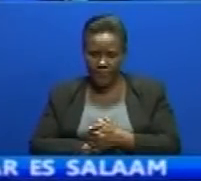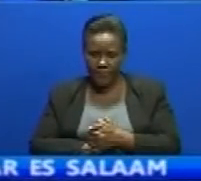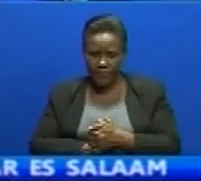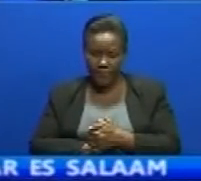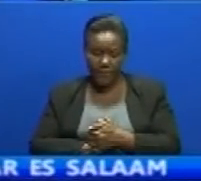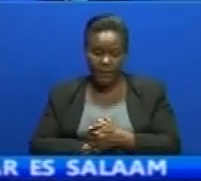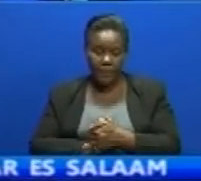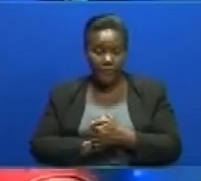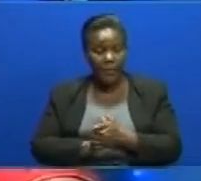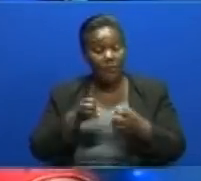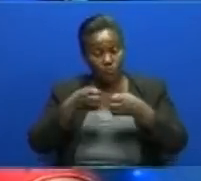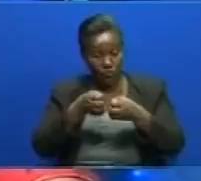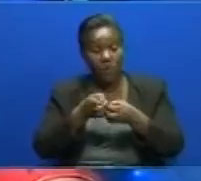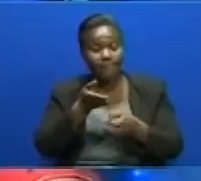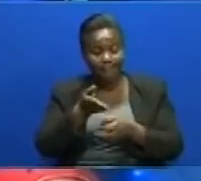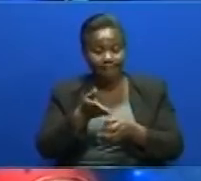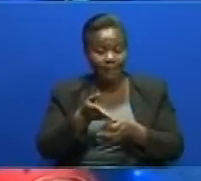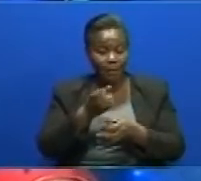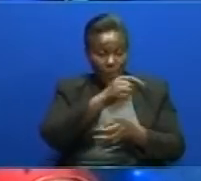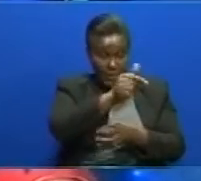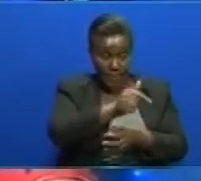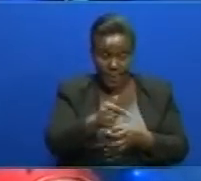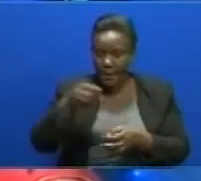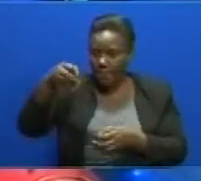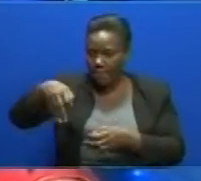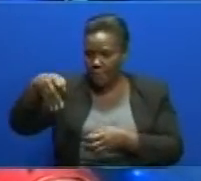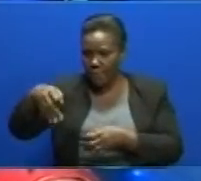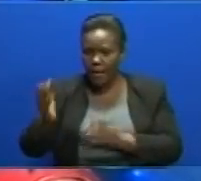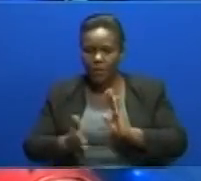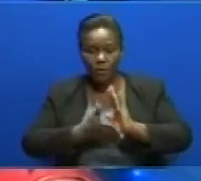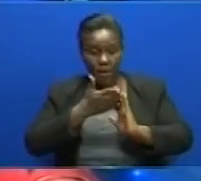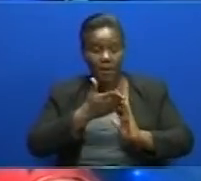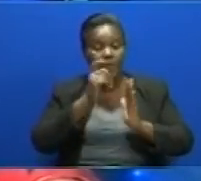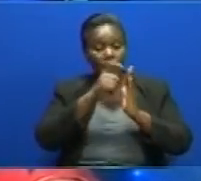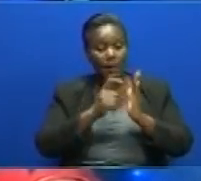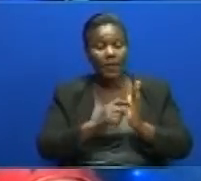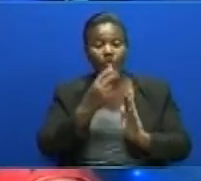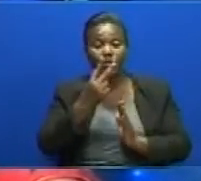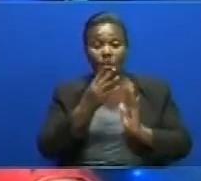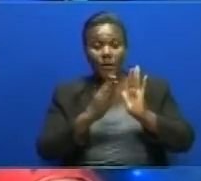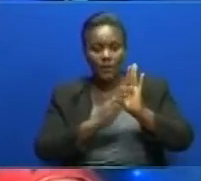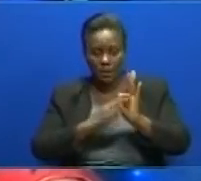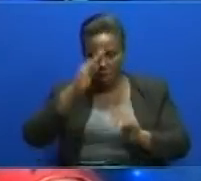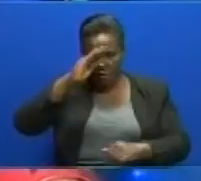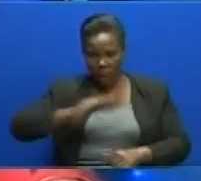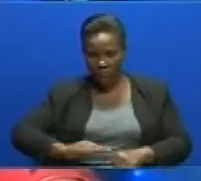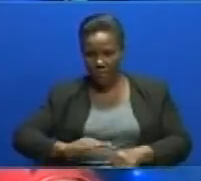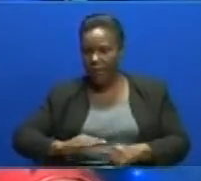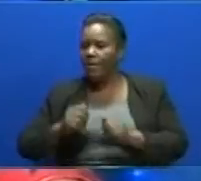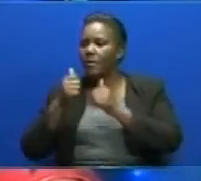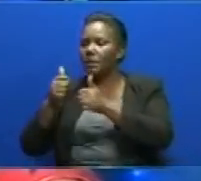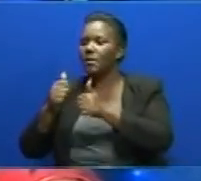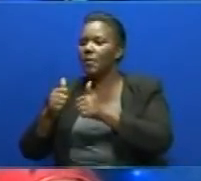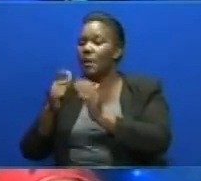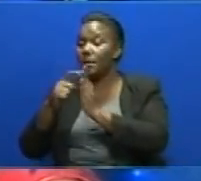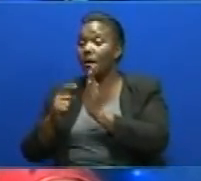Mkutano wa tume ya ushirikiano kati ya nchi ya Tanzania na Namibia umeanza mnamo Novemba 29 na unatarajiwa kuhitimishwa Disemba 2